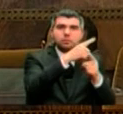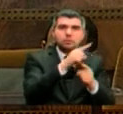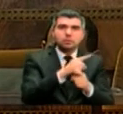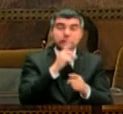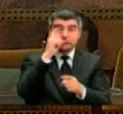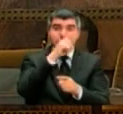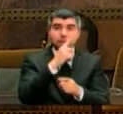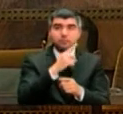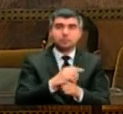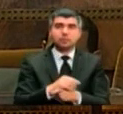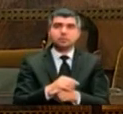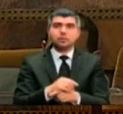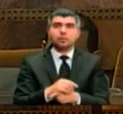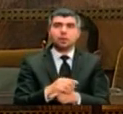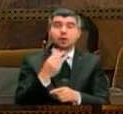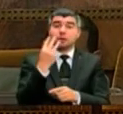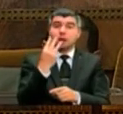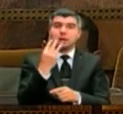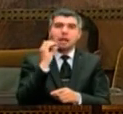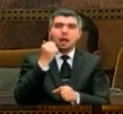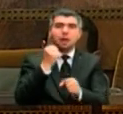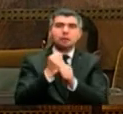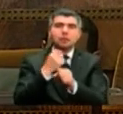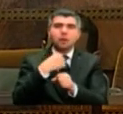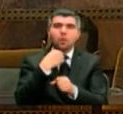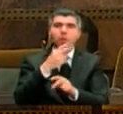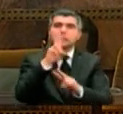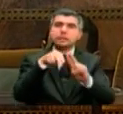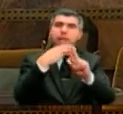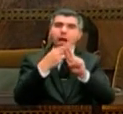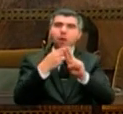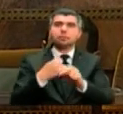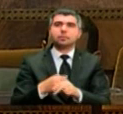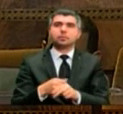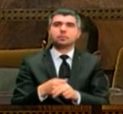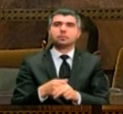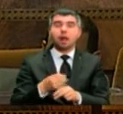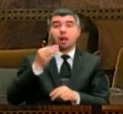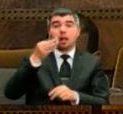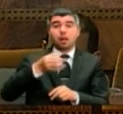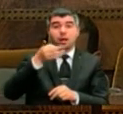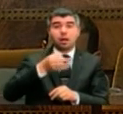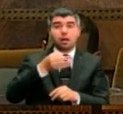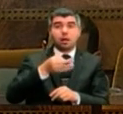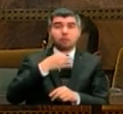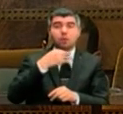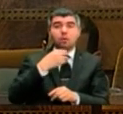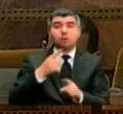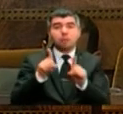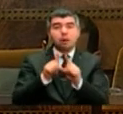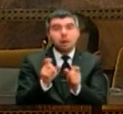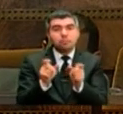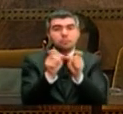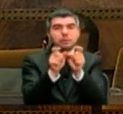اذن هادو هما اربعه وثلاثه ديال الهيئات المهنيه. نتمنى ان هذا الشيء ما يتكررش، وخاص واحد المتابعه لهاد